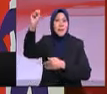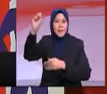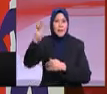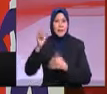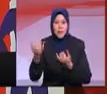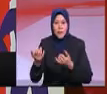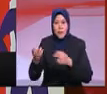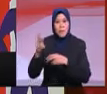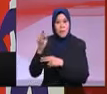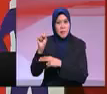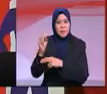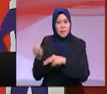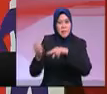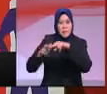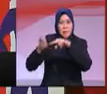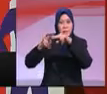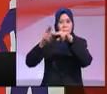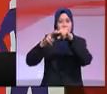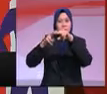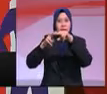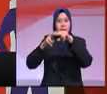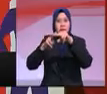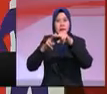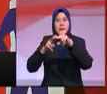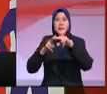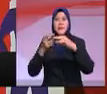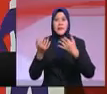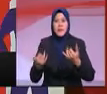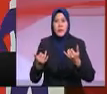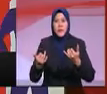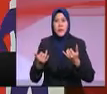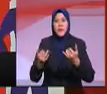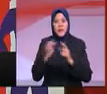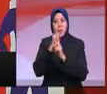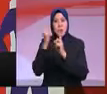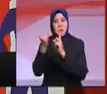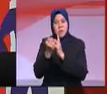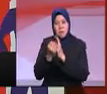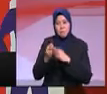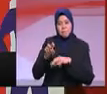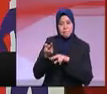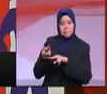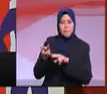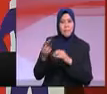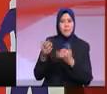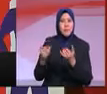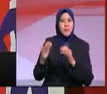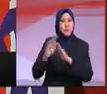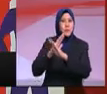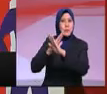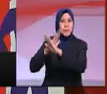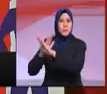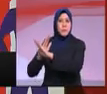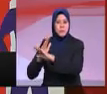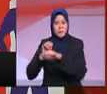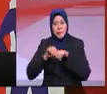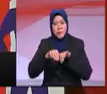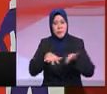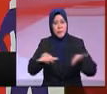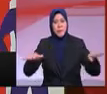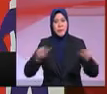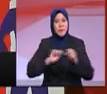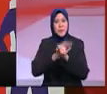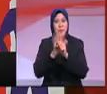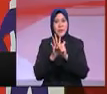Jadi kes meningkat, dan sekarang ini kita dalam keadaan semasa melihat untuk membendung penurunan jangkitan COVID